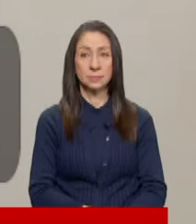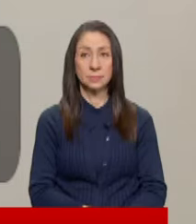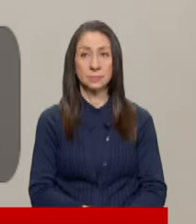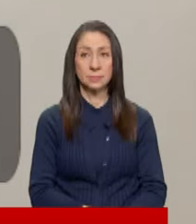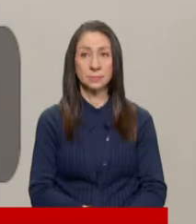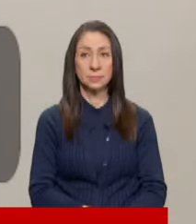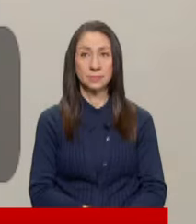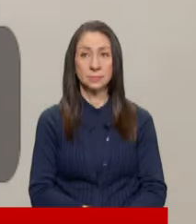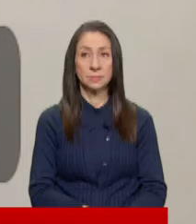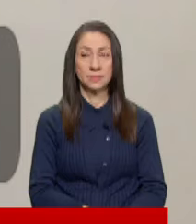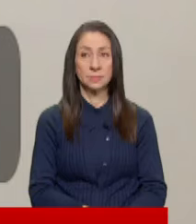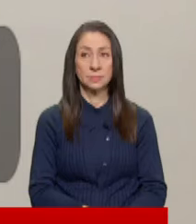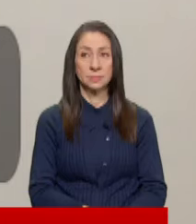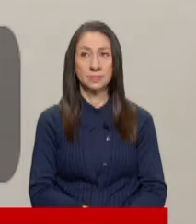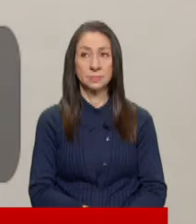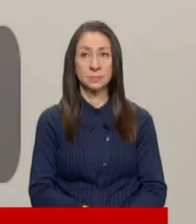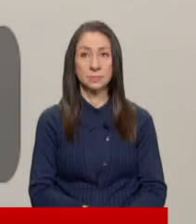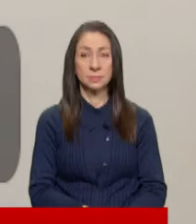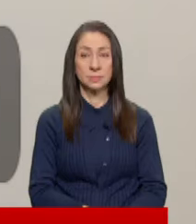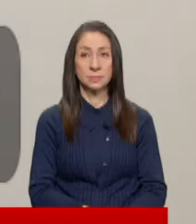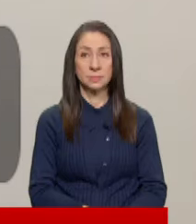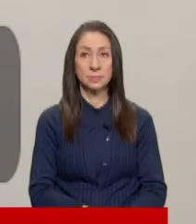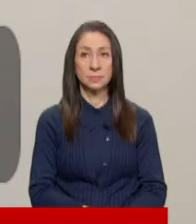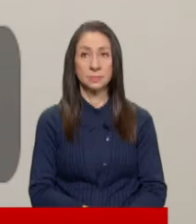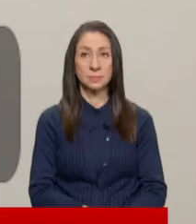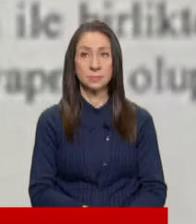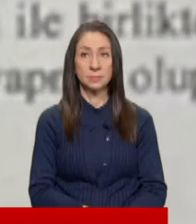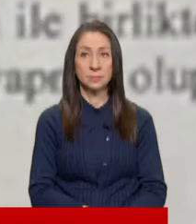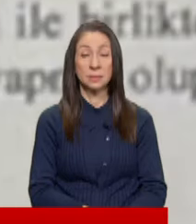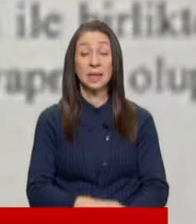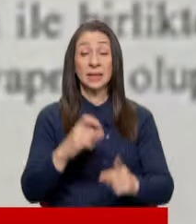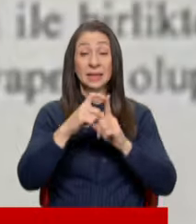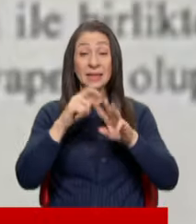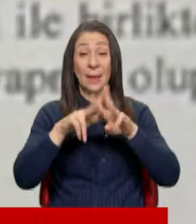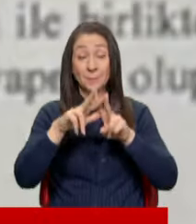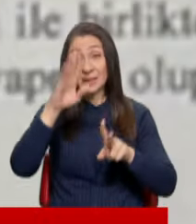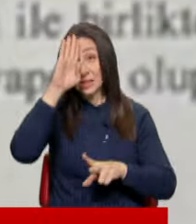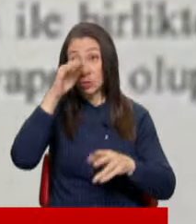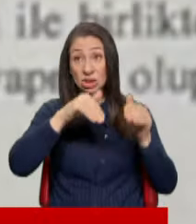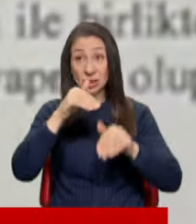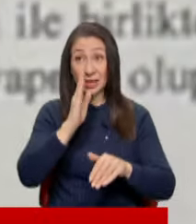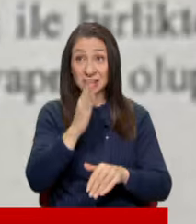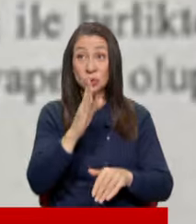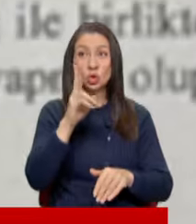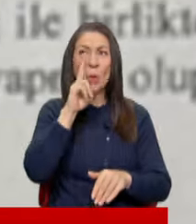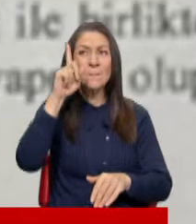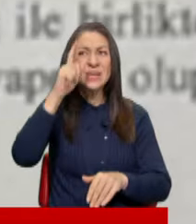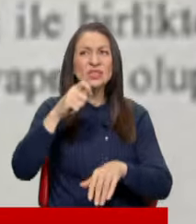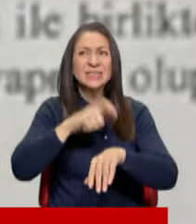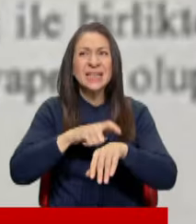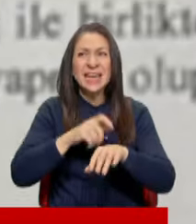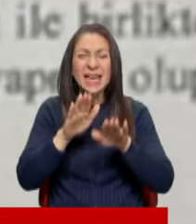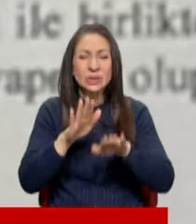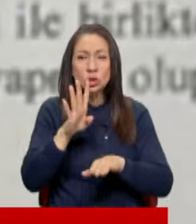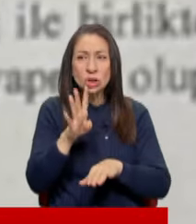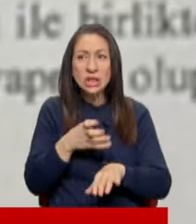bunların tamamı Ekrem İmamoğlu seçim kaybetsin diye gayret ediyorlar Dem Parti'nin İstanbul'da seçime gireceğinin son başvuru saatinden